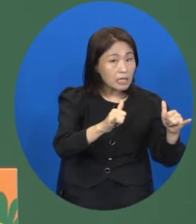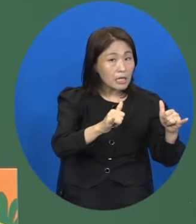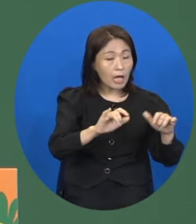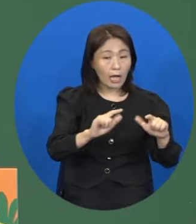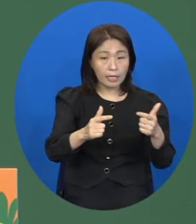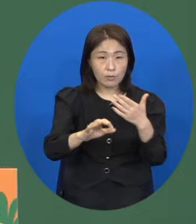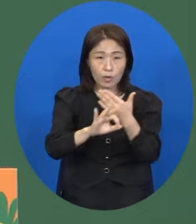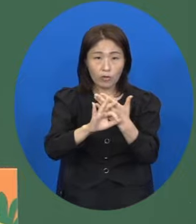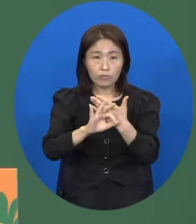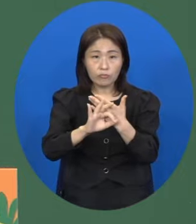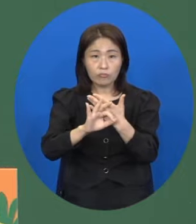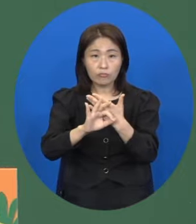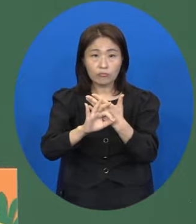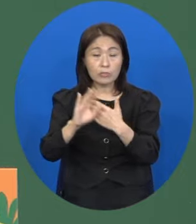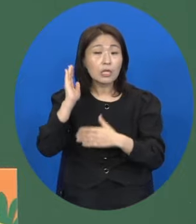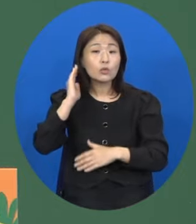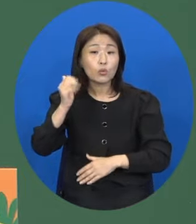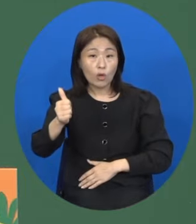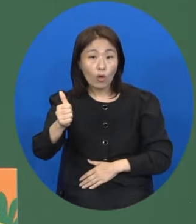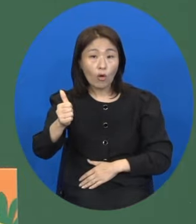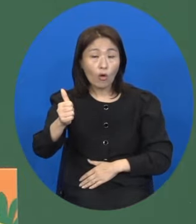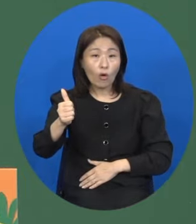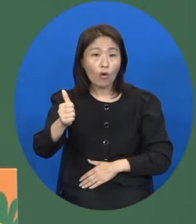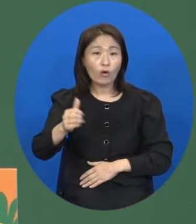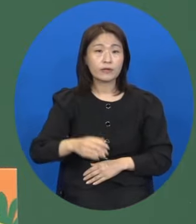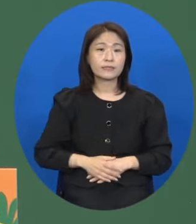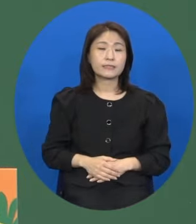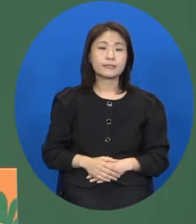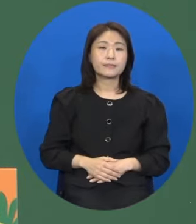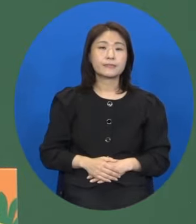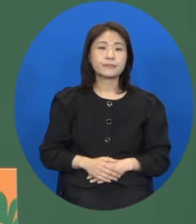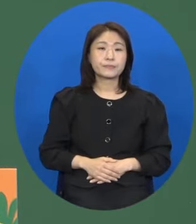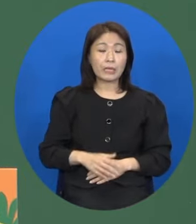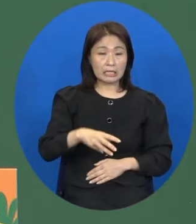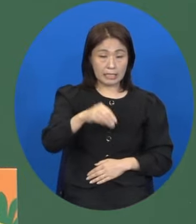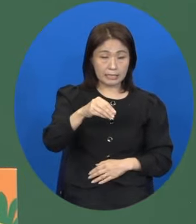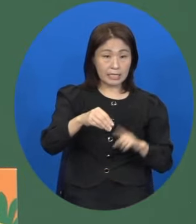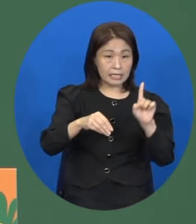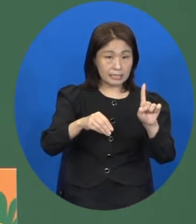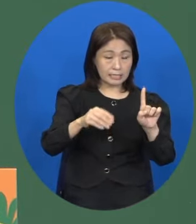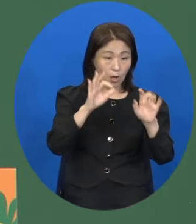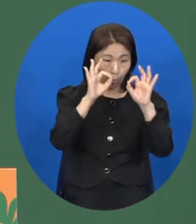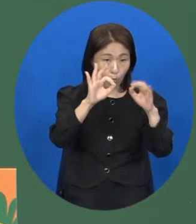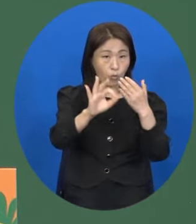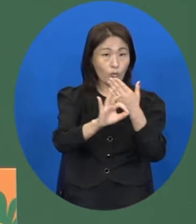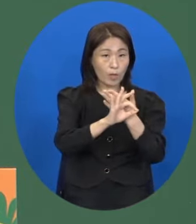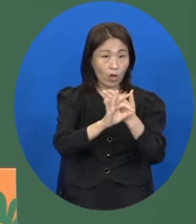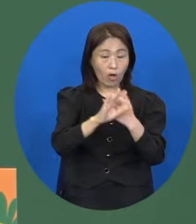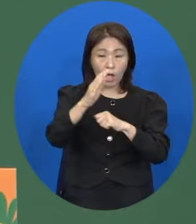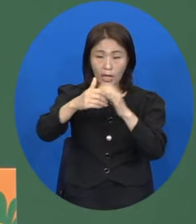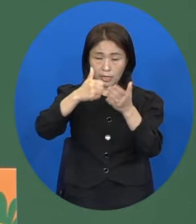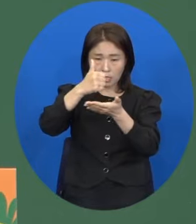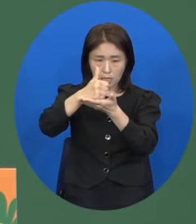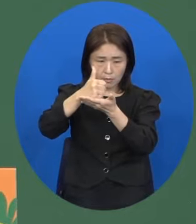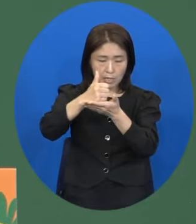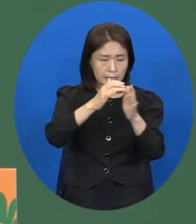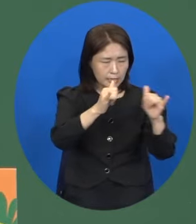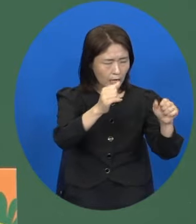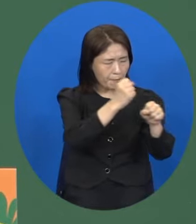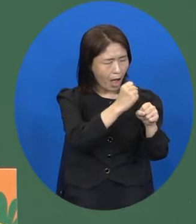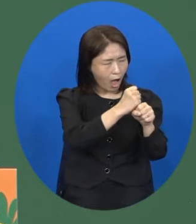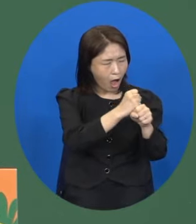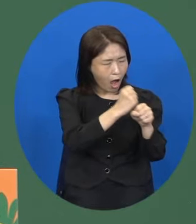대통령입니까? 창세기 1장에서 하나님께서 사람을 만드시고 보시기에 심히 좋았더라